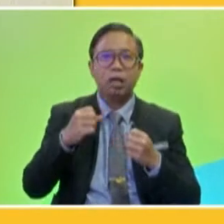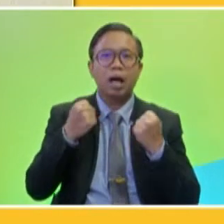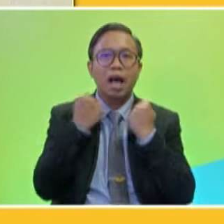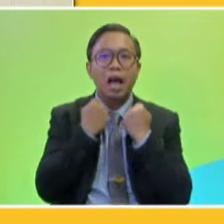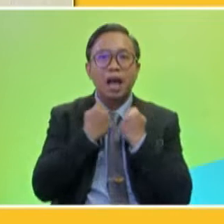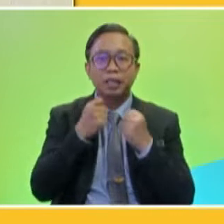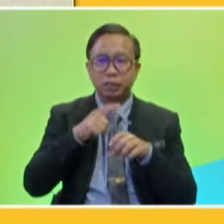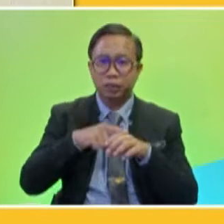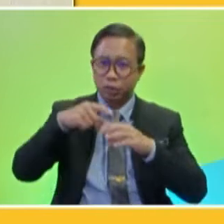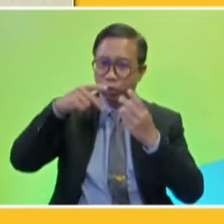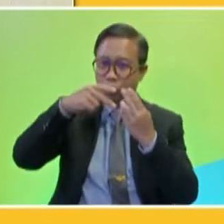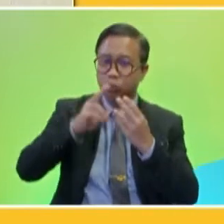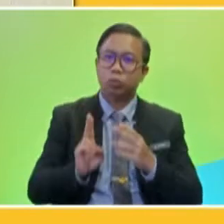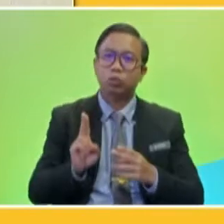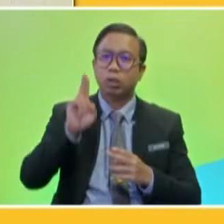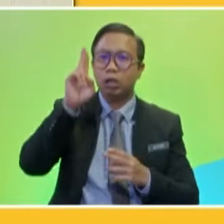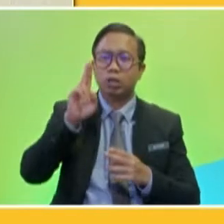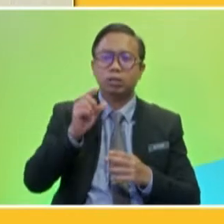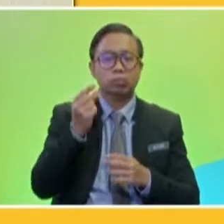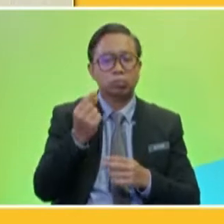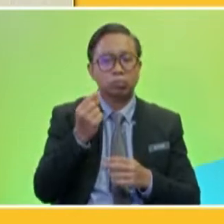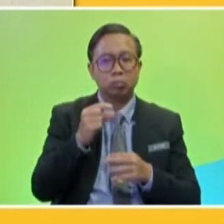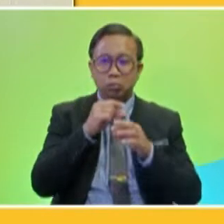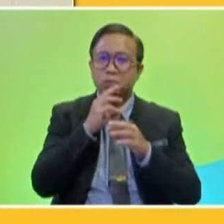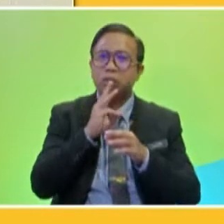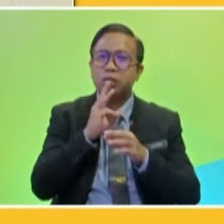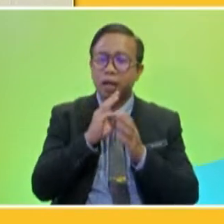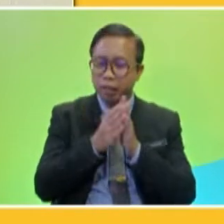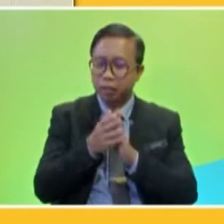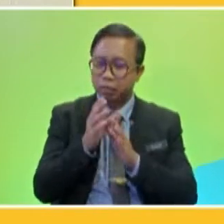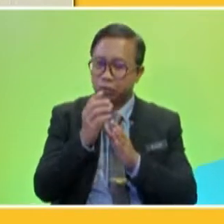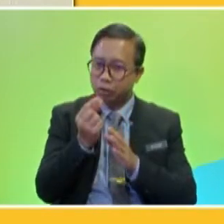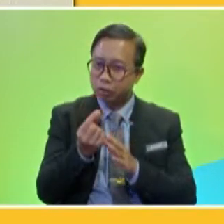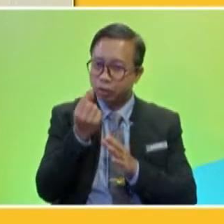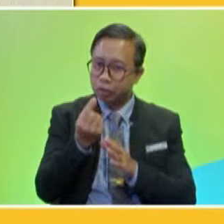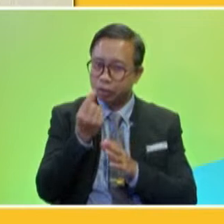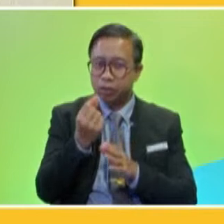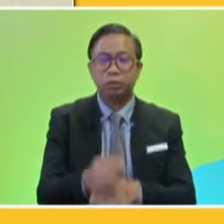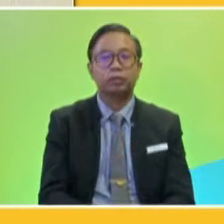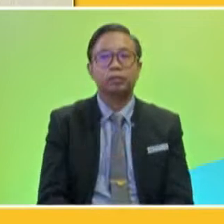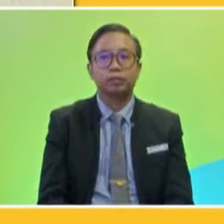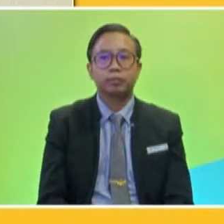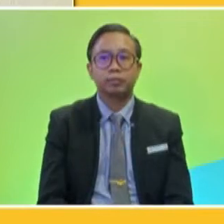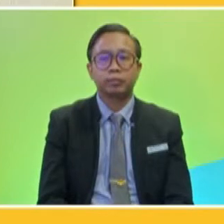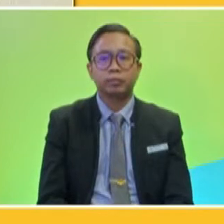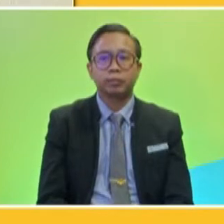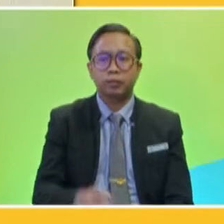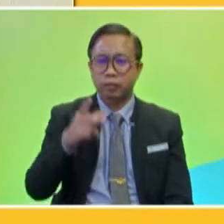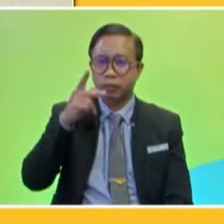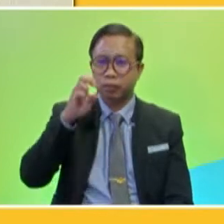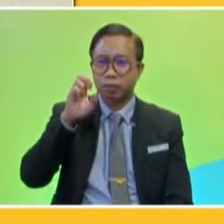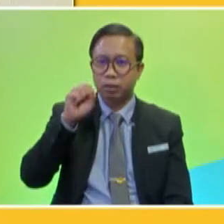melebur sedikit demi sedikit setiap tahun akibat pemanasan global kesan daripada Al